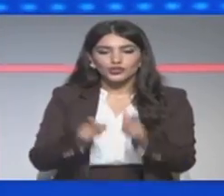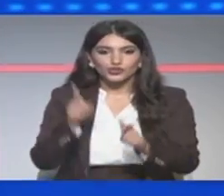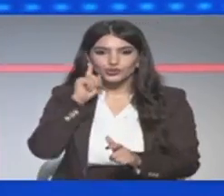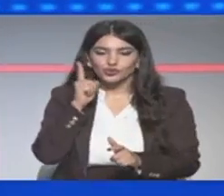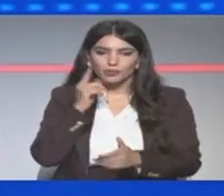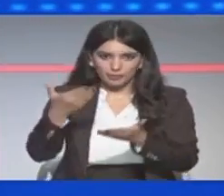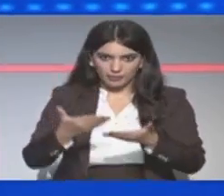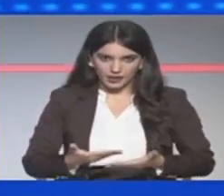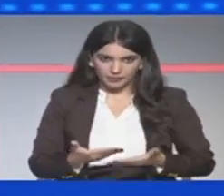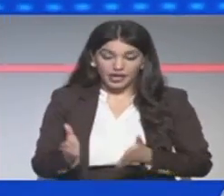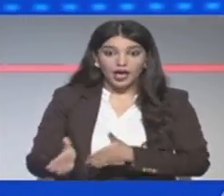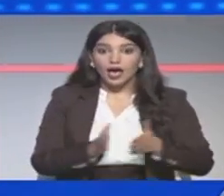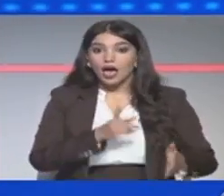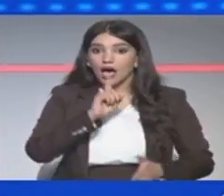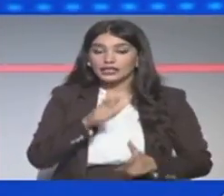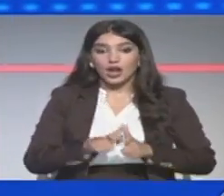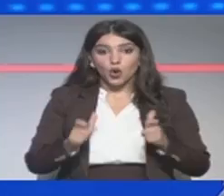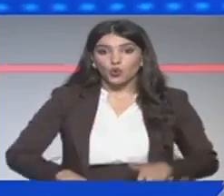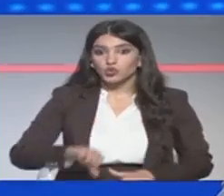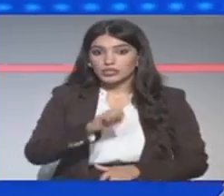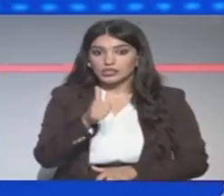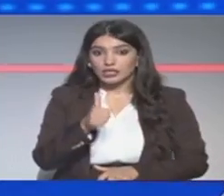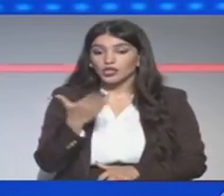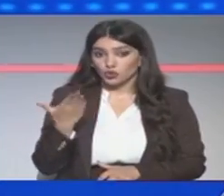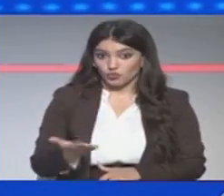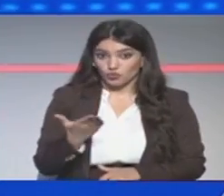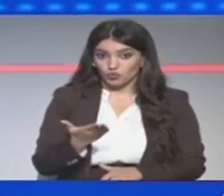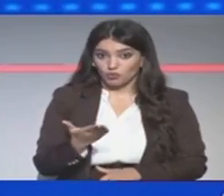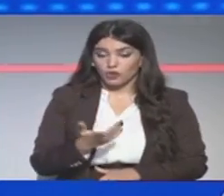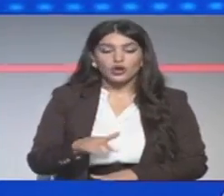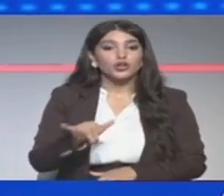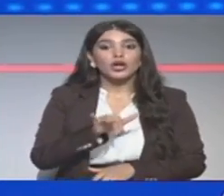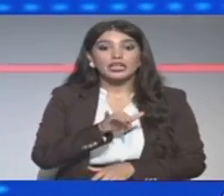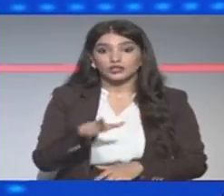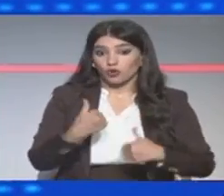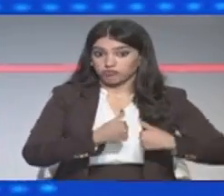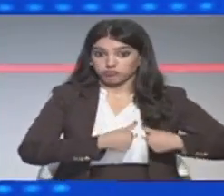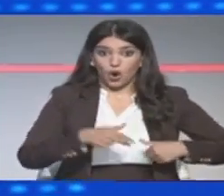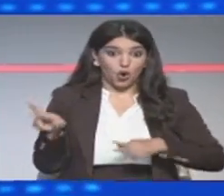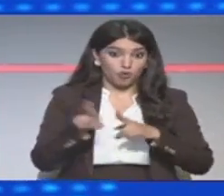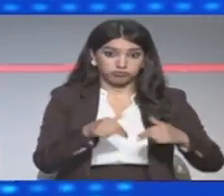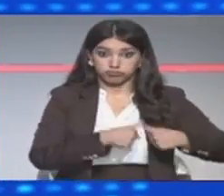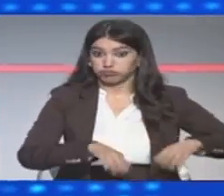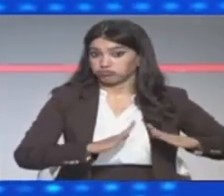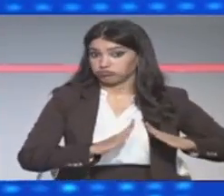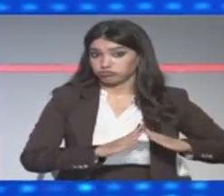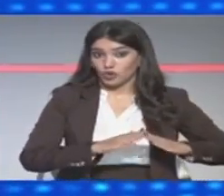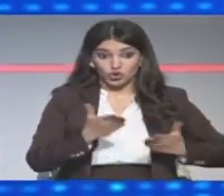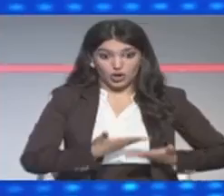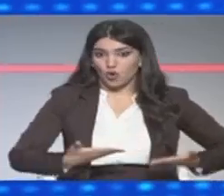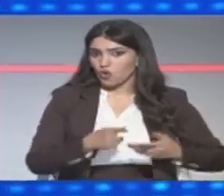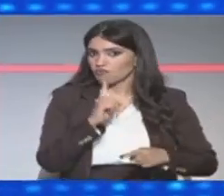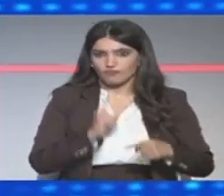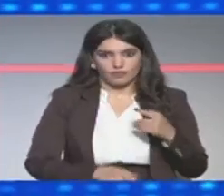أهلا بكم. أكد رئيس الحكومة هشام المشيشي اليوم أنه لن يكون هناك حجر صحي شامل في الوقت